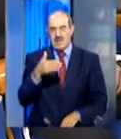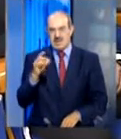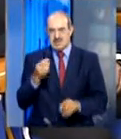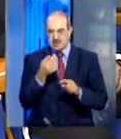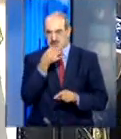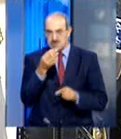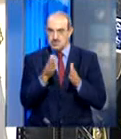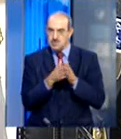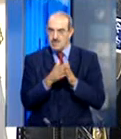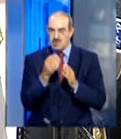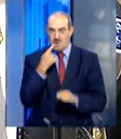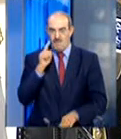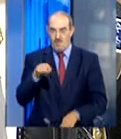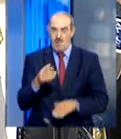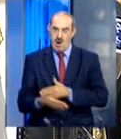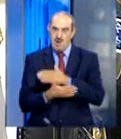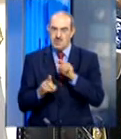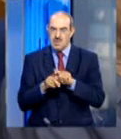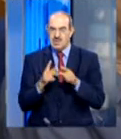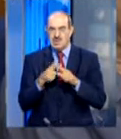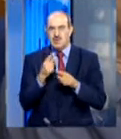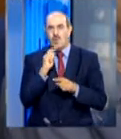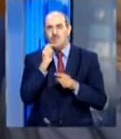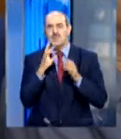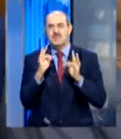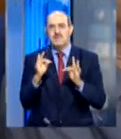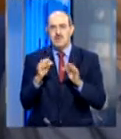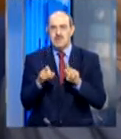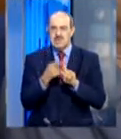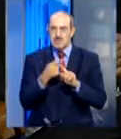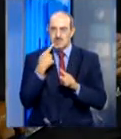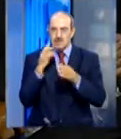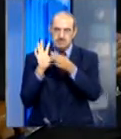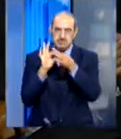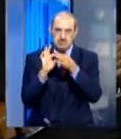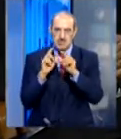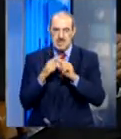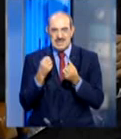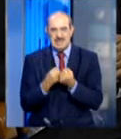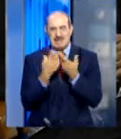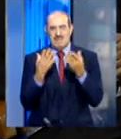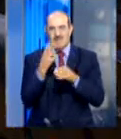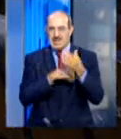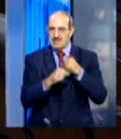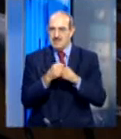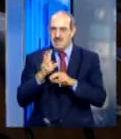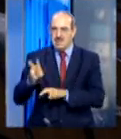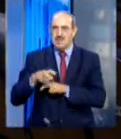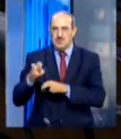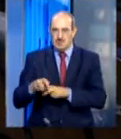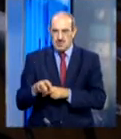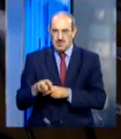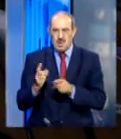دعا لضرورة دعم ومرافقة المستثمرين والتركيز على جهود ترقية القطاع الفلاحي على